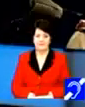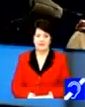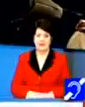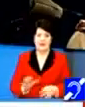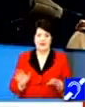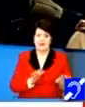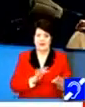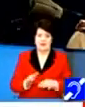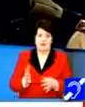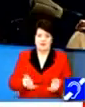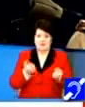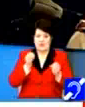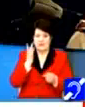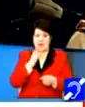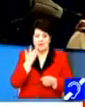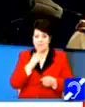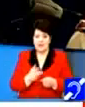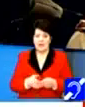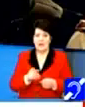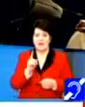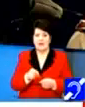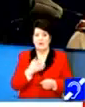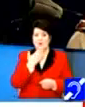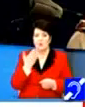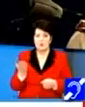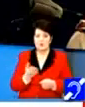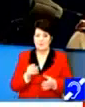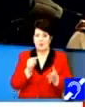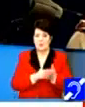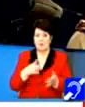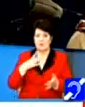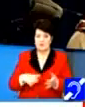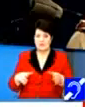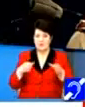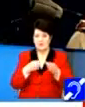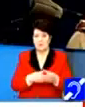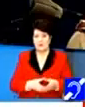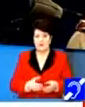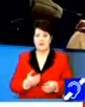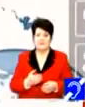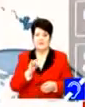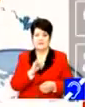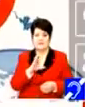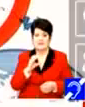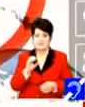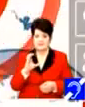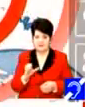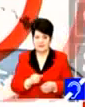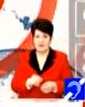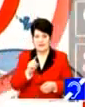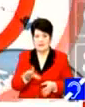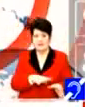Forțele siriene susținute de americani dau asaltul final asupra ultimului punct de rezistență al grupării Stat Islamic, ISIS. Toți civilii au